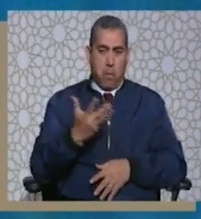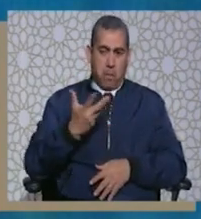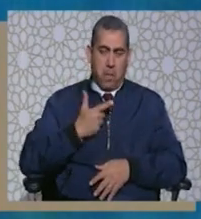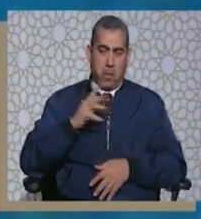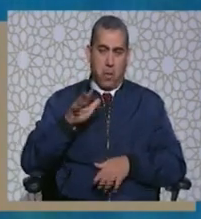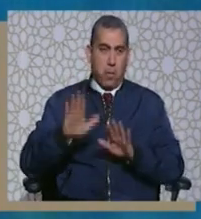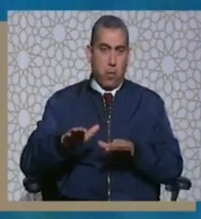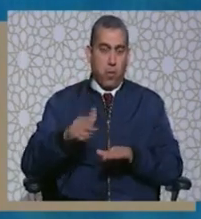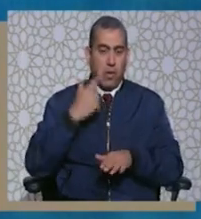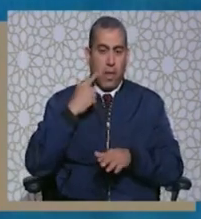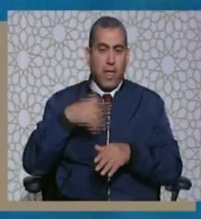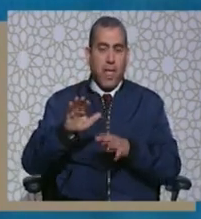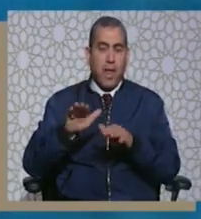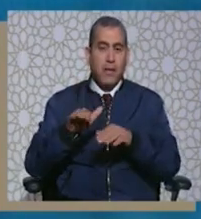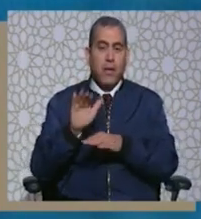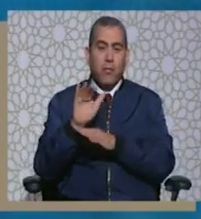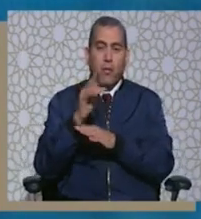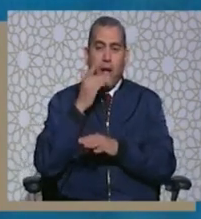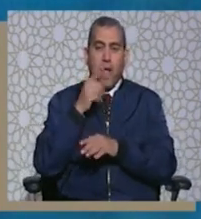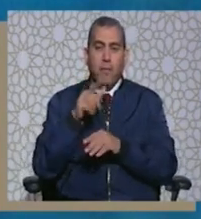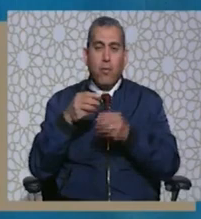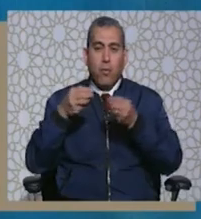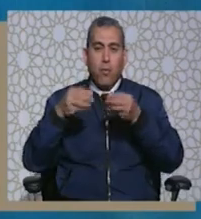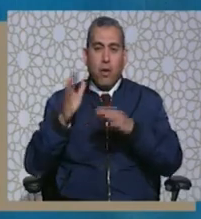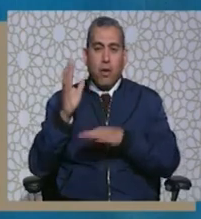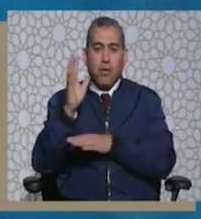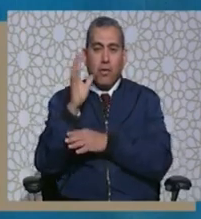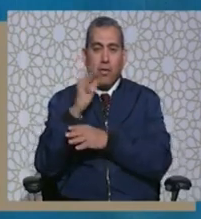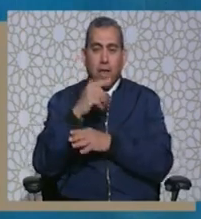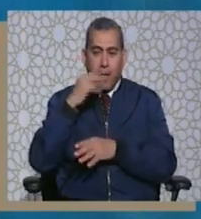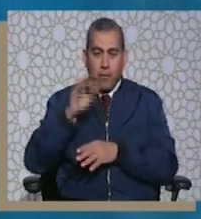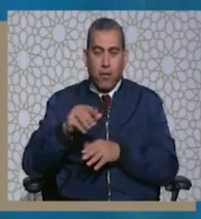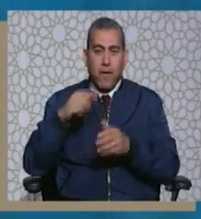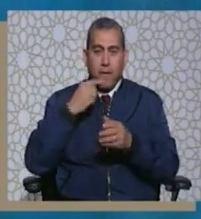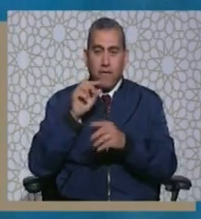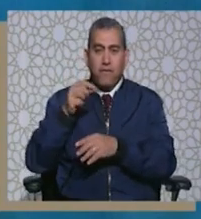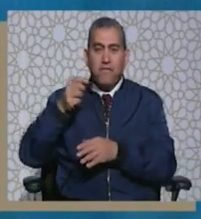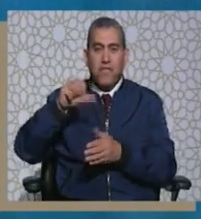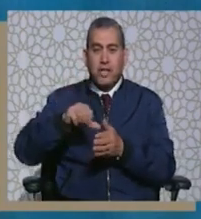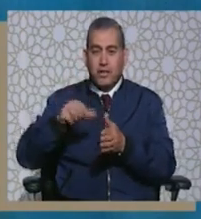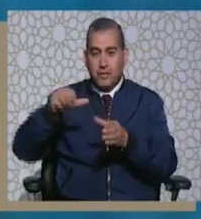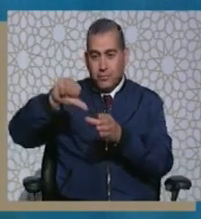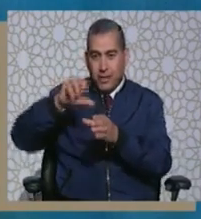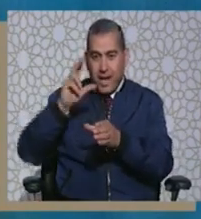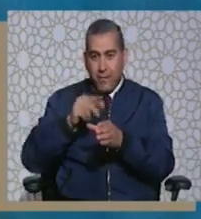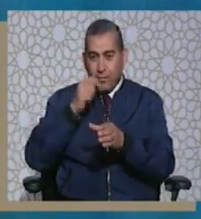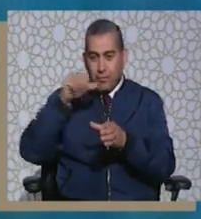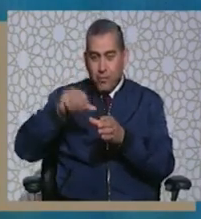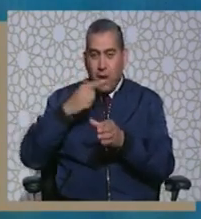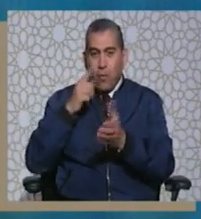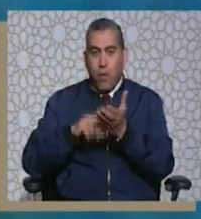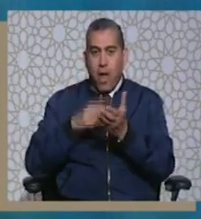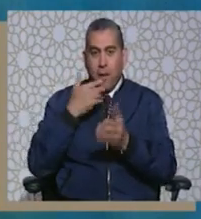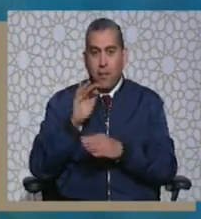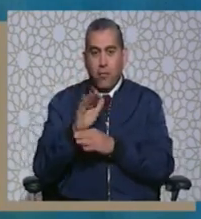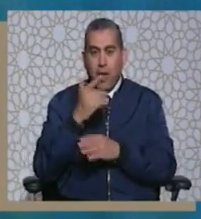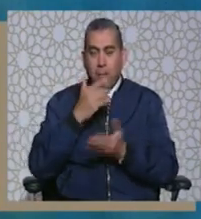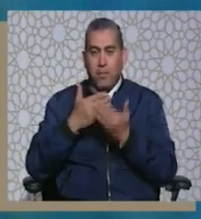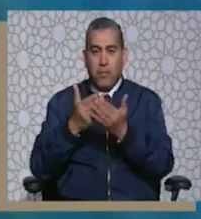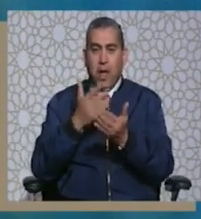فنهم لهم او نكسل في رعايتهم خلاص لا نبذل الواجب اللي علينا في